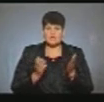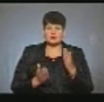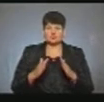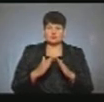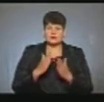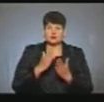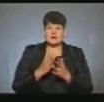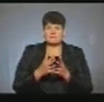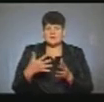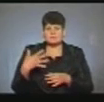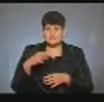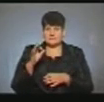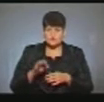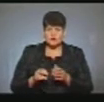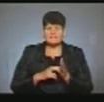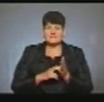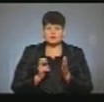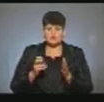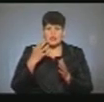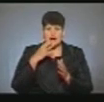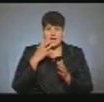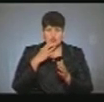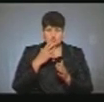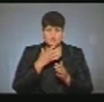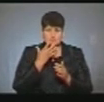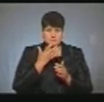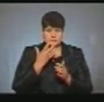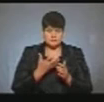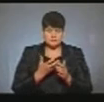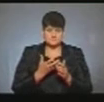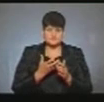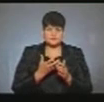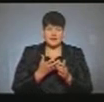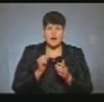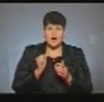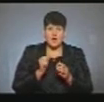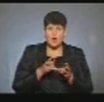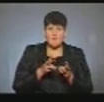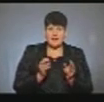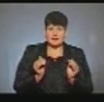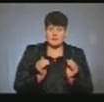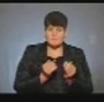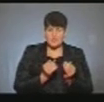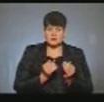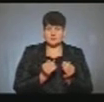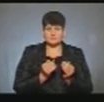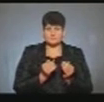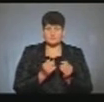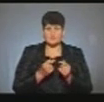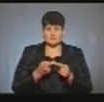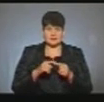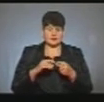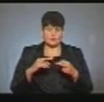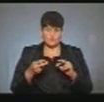будинку більше 50% відключено від гарячого водопостачання, а опалення менше, але звісно це наоборот, коли